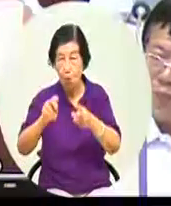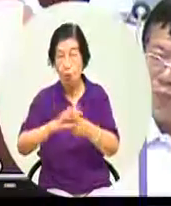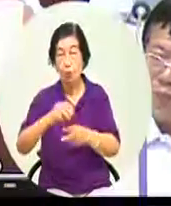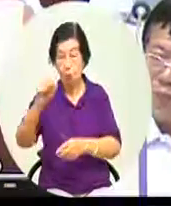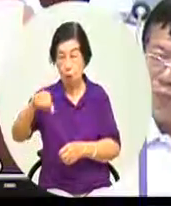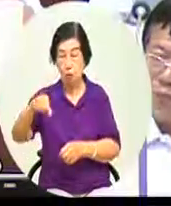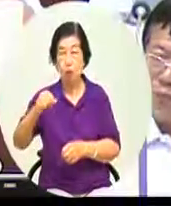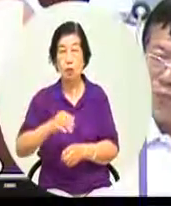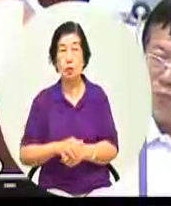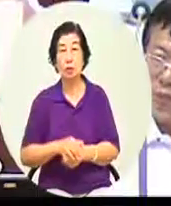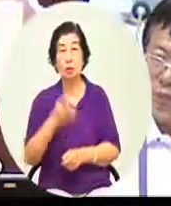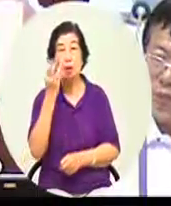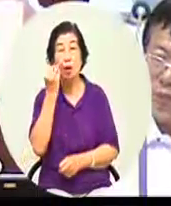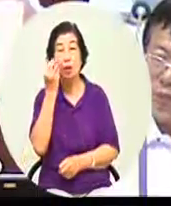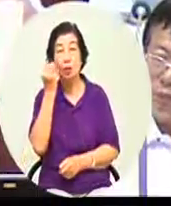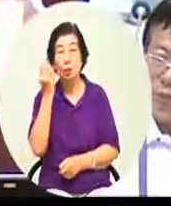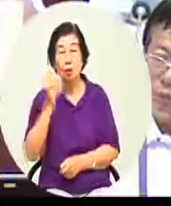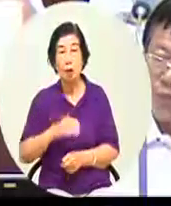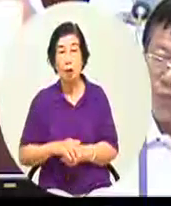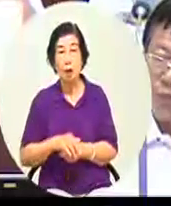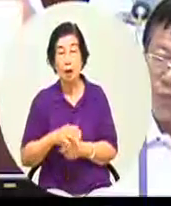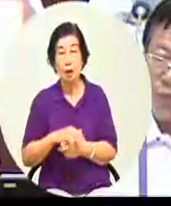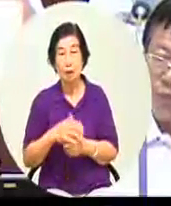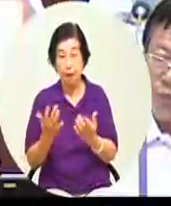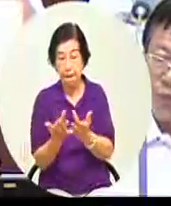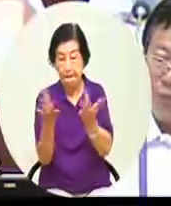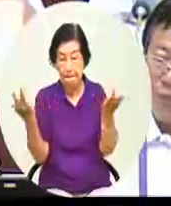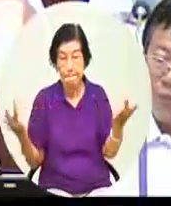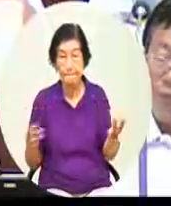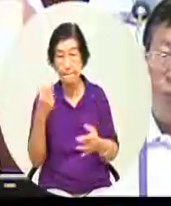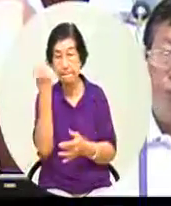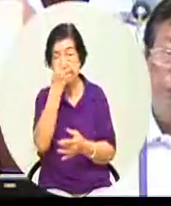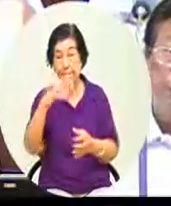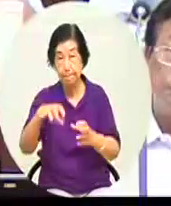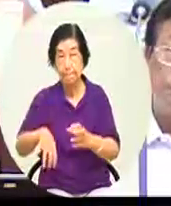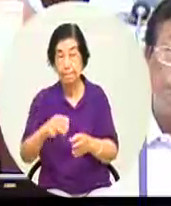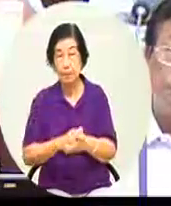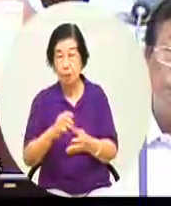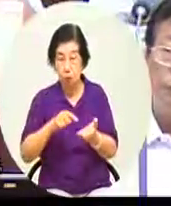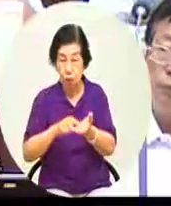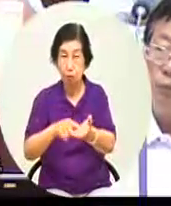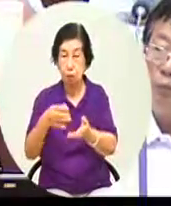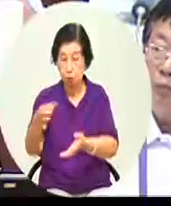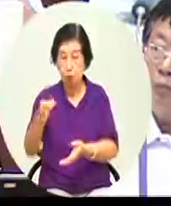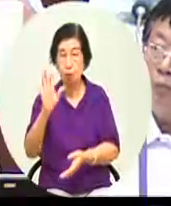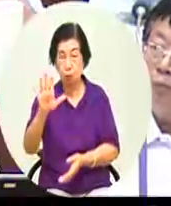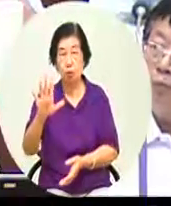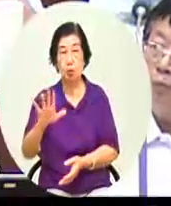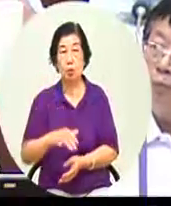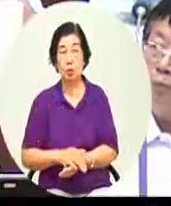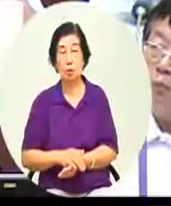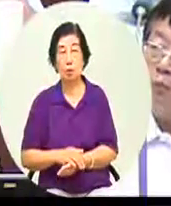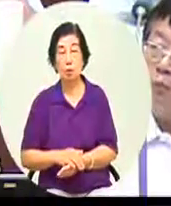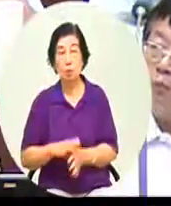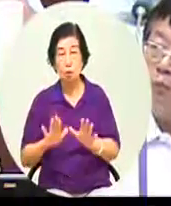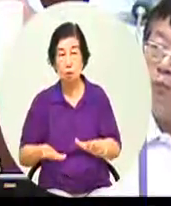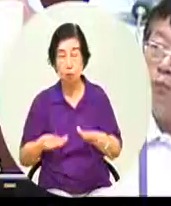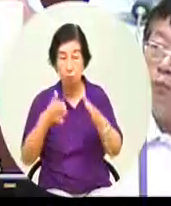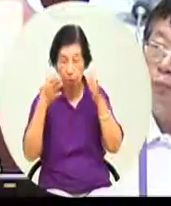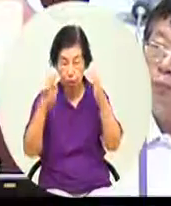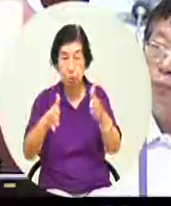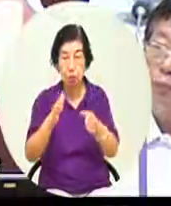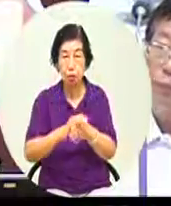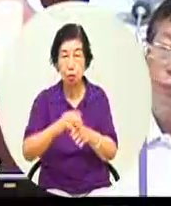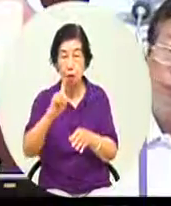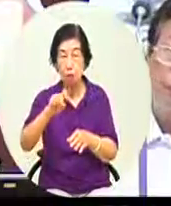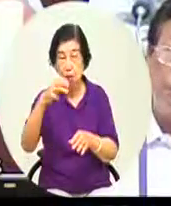候我们也跟这个贸管处跟交通部观光局有申请到一笔经费，所以呢，我们对于十八罗汉山的一个服务